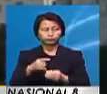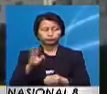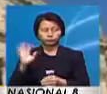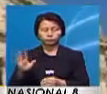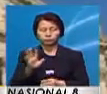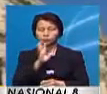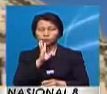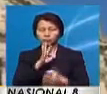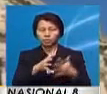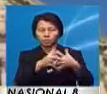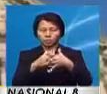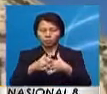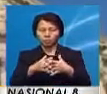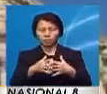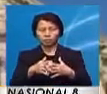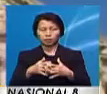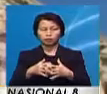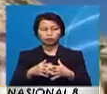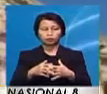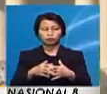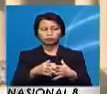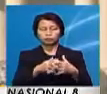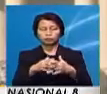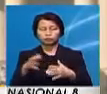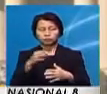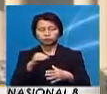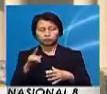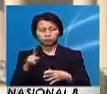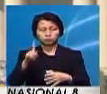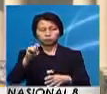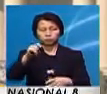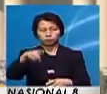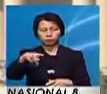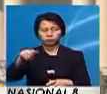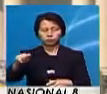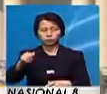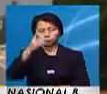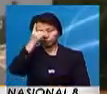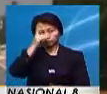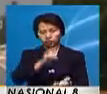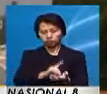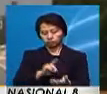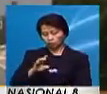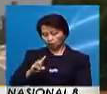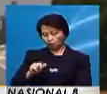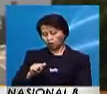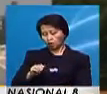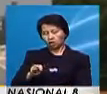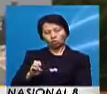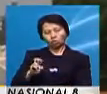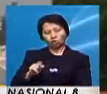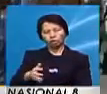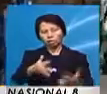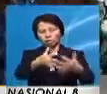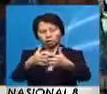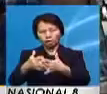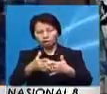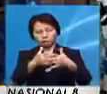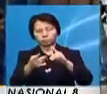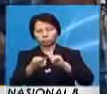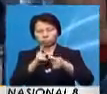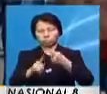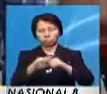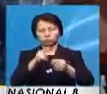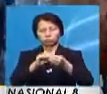bilateral Malaysia-Amerika Syarikat dan Perjanjian Kerjasama Transpasifik TPPA, Datuk Dr. Awang Adik berkata Amerika Syarikat adalah rakan